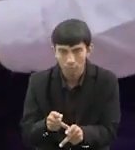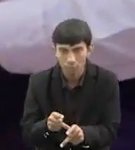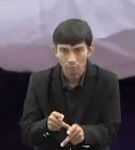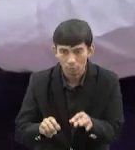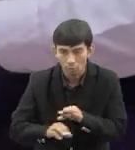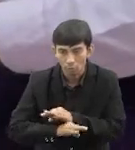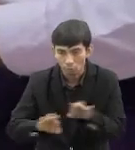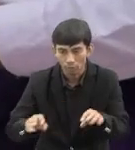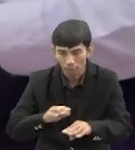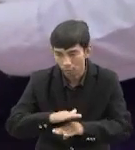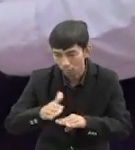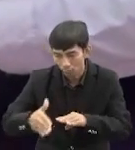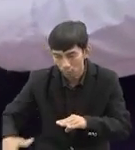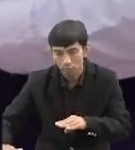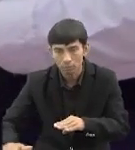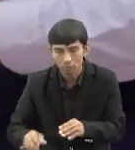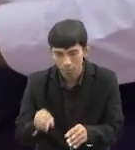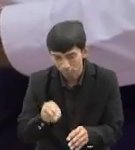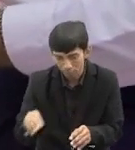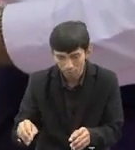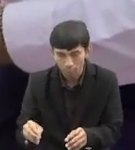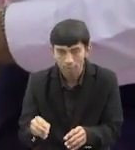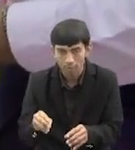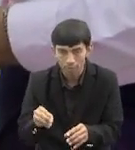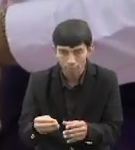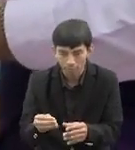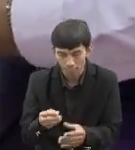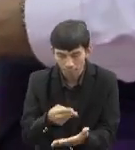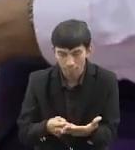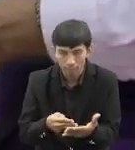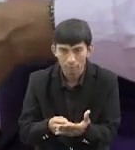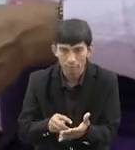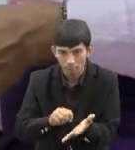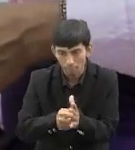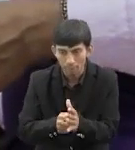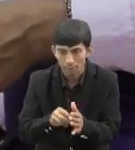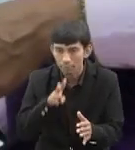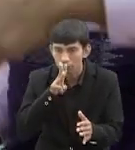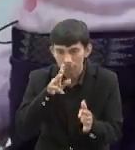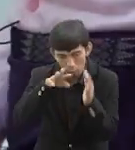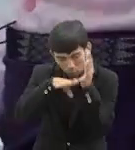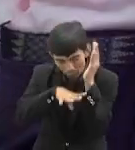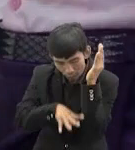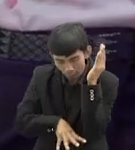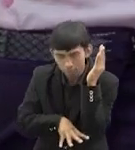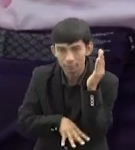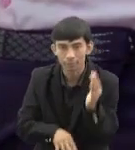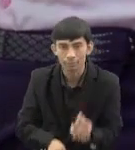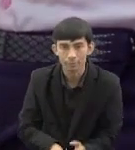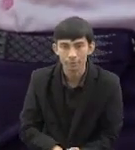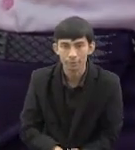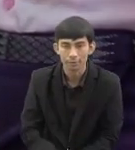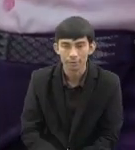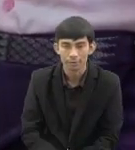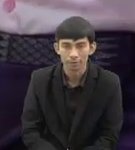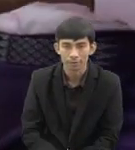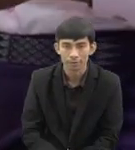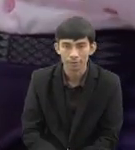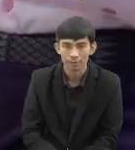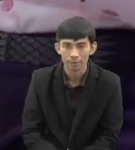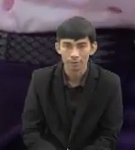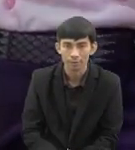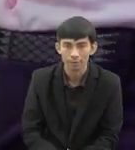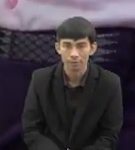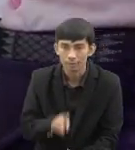niếm. Đam đồng nam mà vấy khá là nơ bê tật xa rõ. Chẳng mình đợi tật xa rõ nâng tật